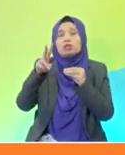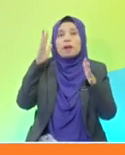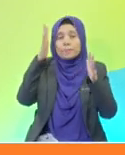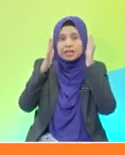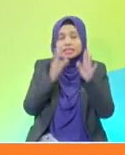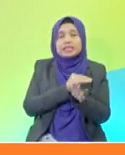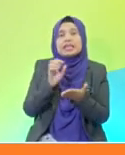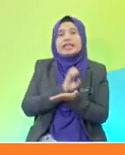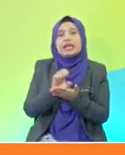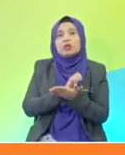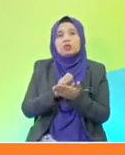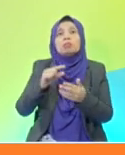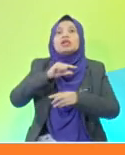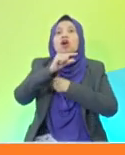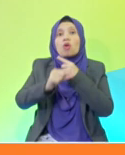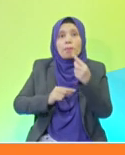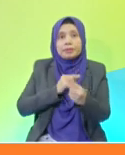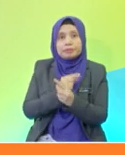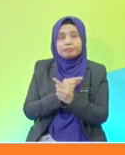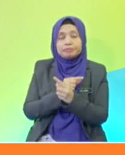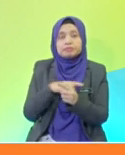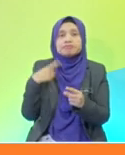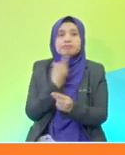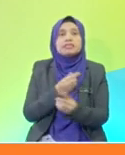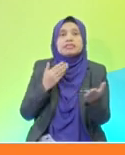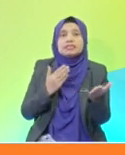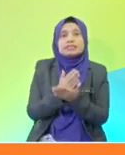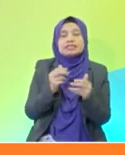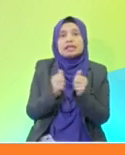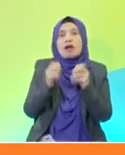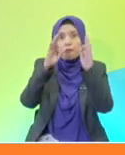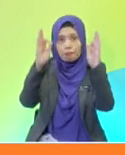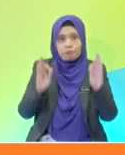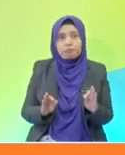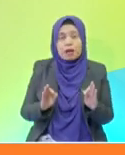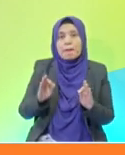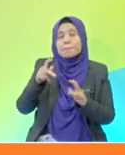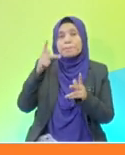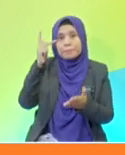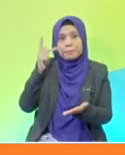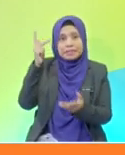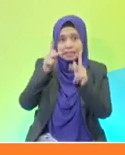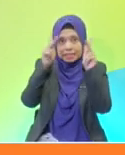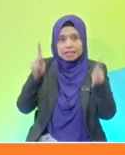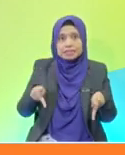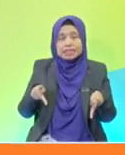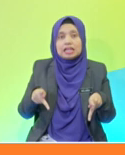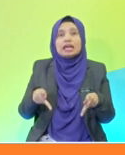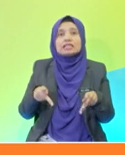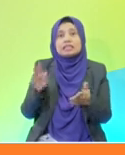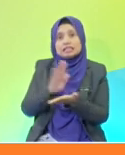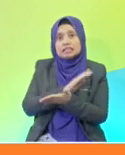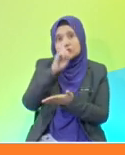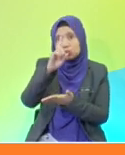ekonomi global Oke kita teruskan dengan format tentang satu ekonomi